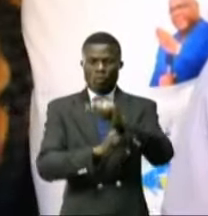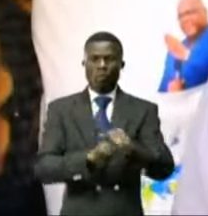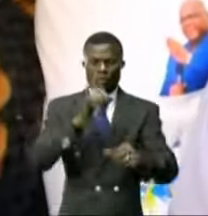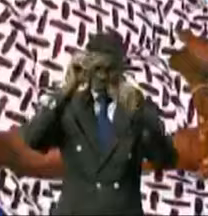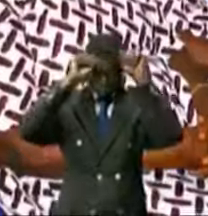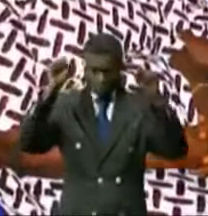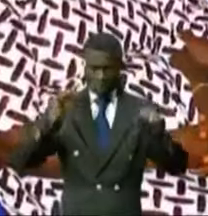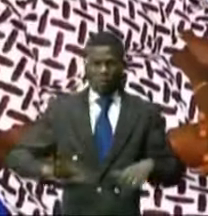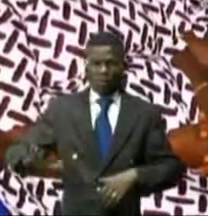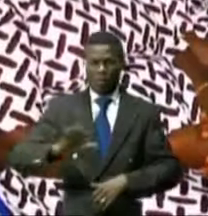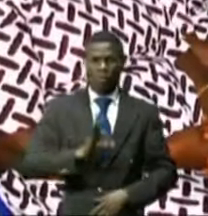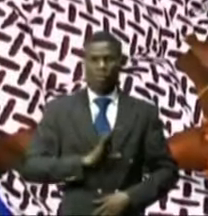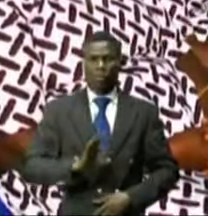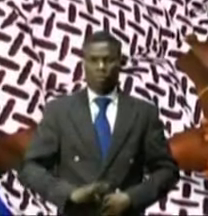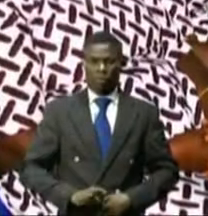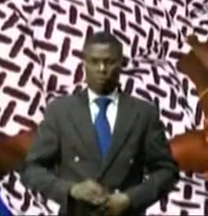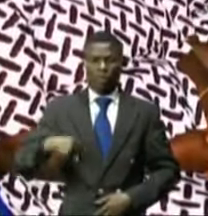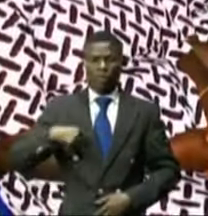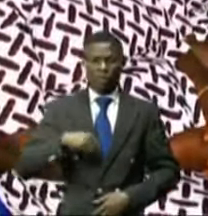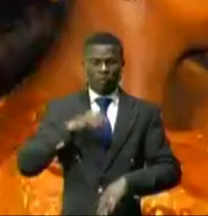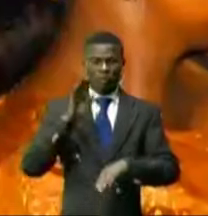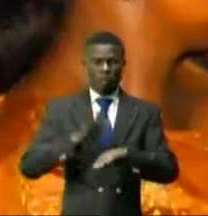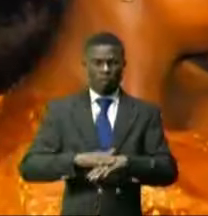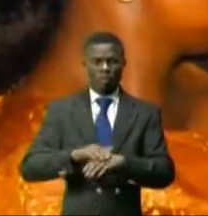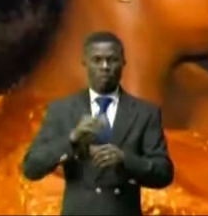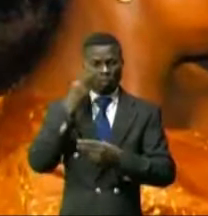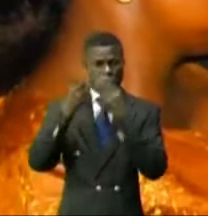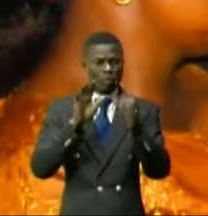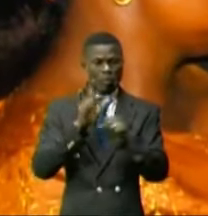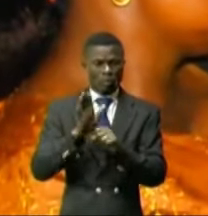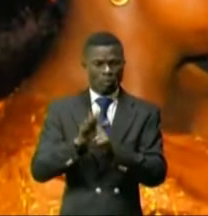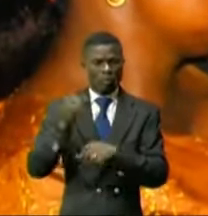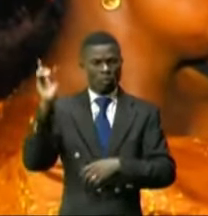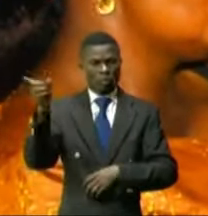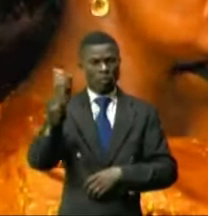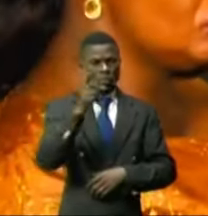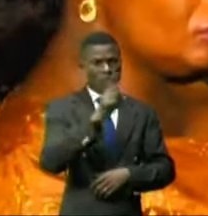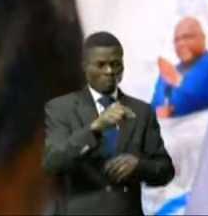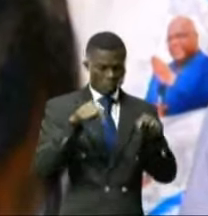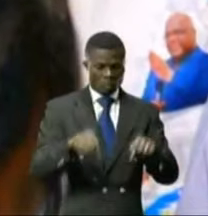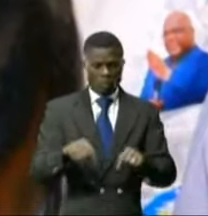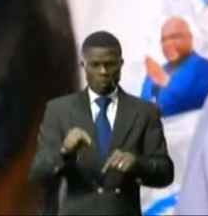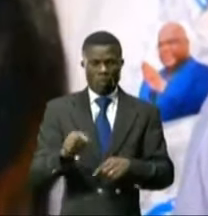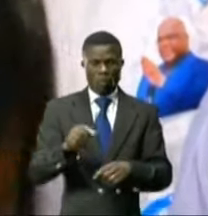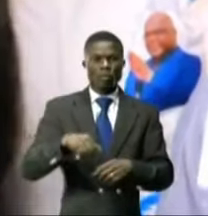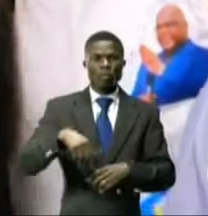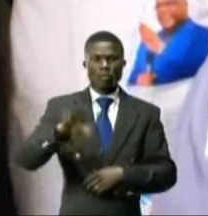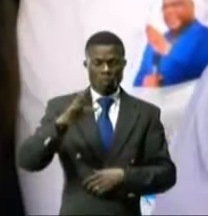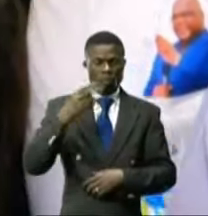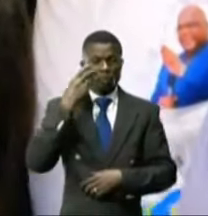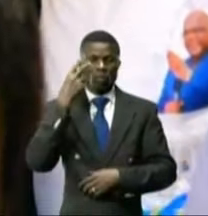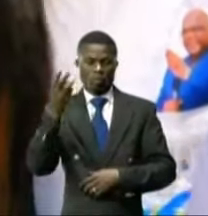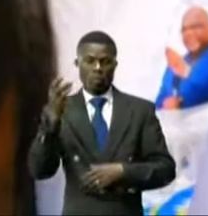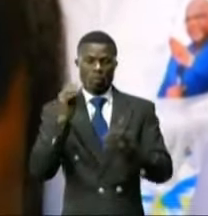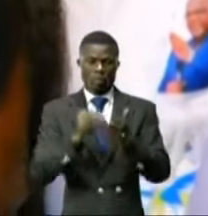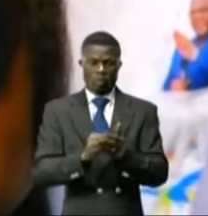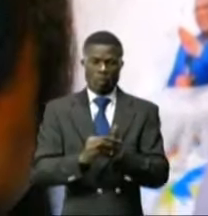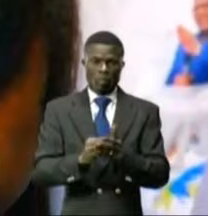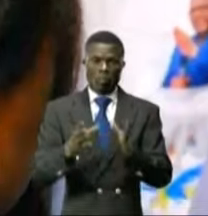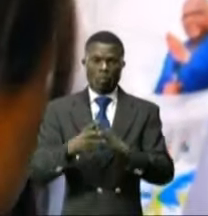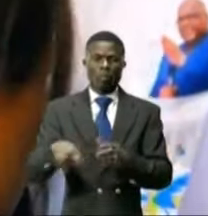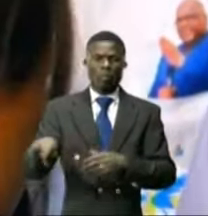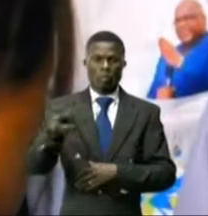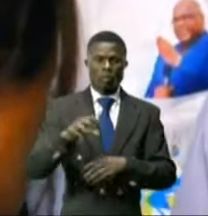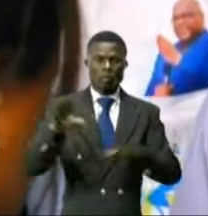Félix Tshisekedi. Nous avons entamé plusieurs descentes. Aujourd'hui, nous nous sommes rendus pour voir encore ensemble